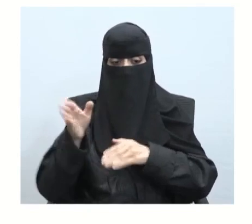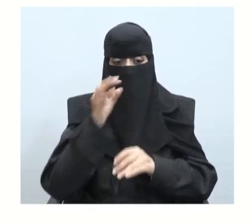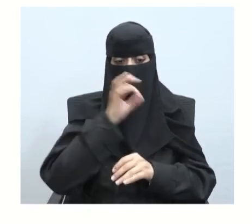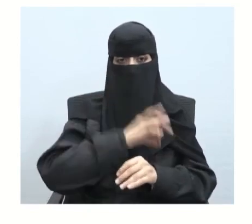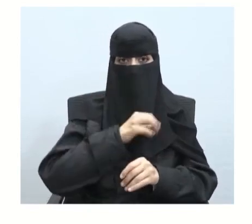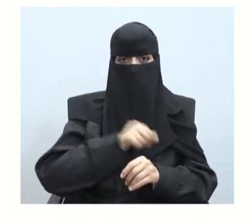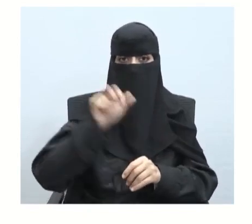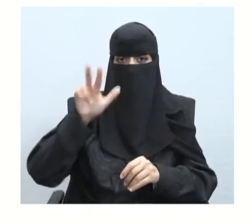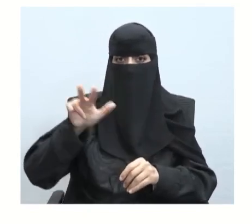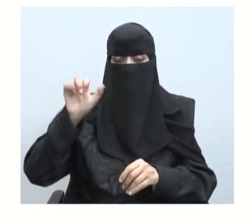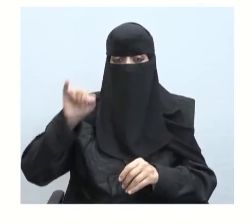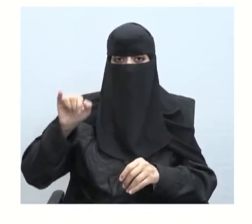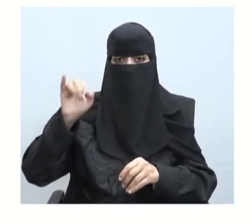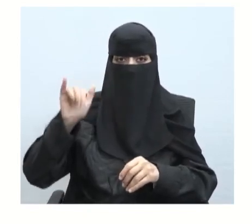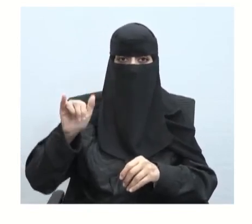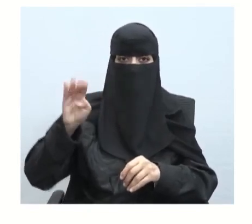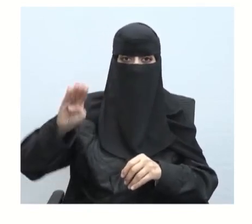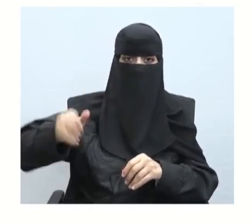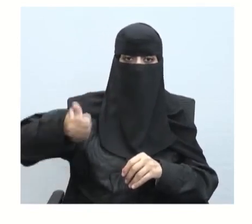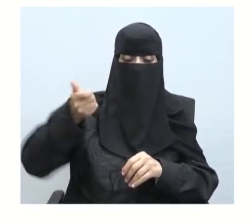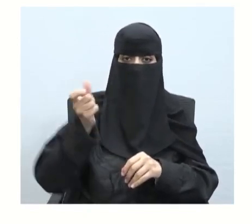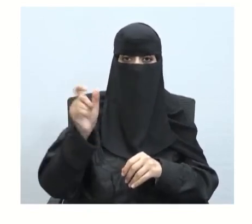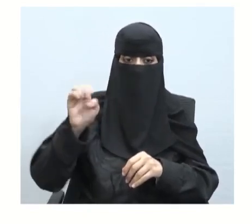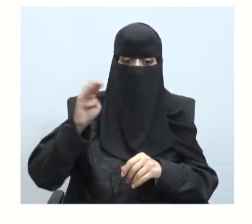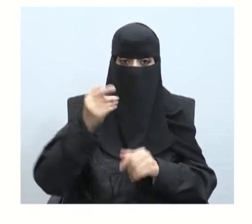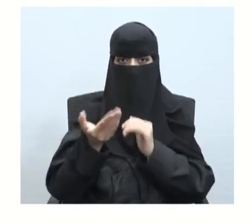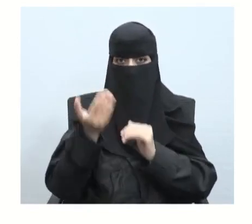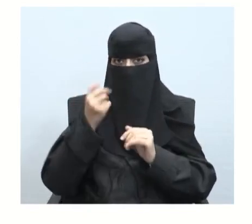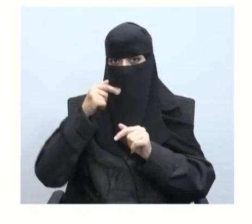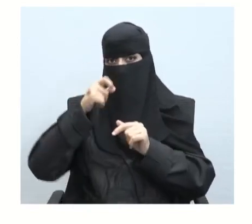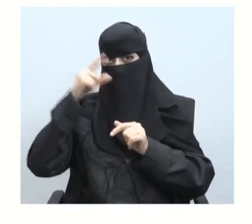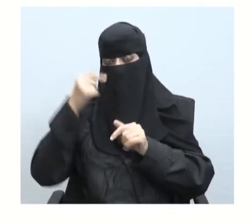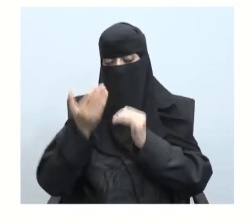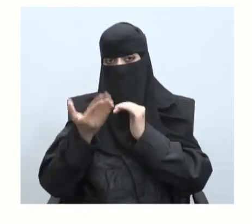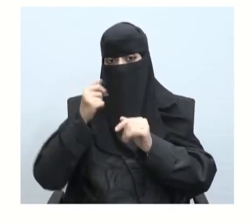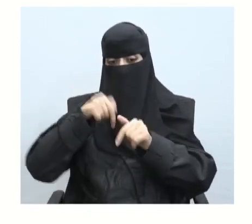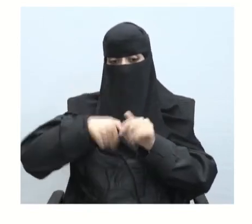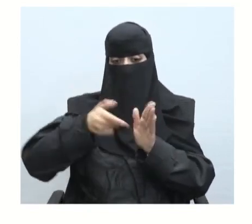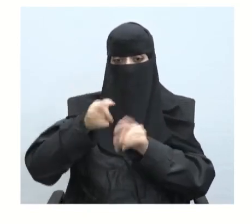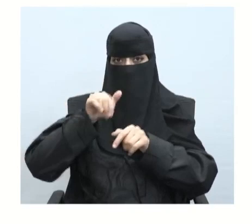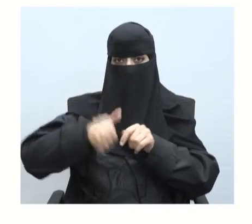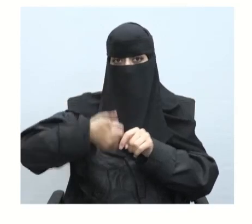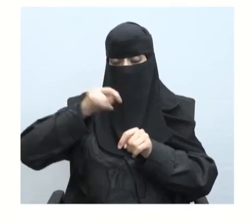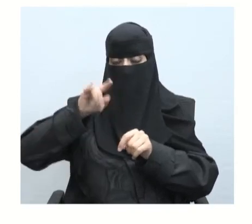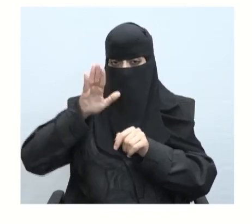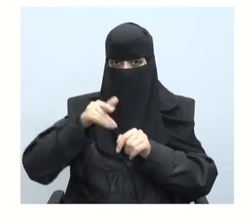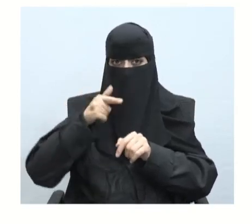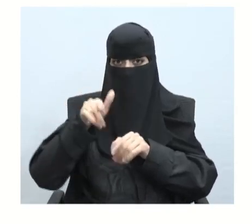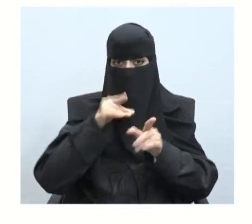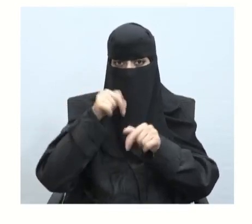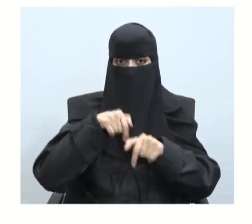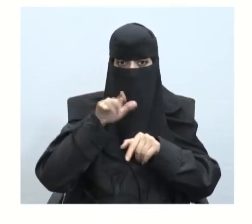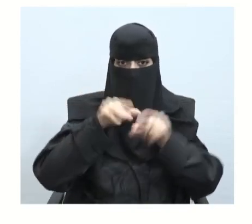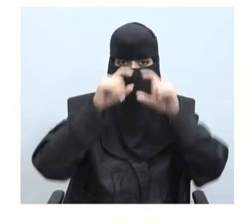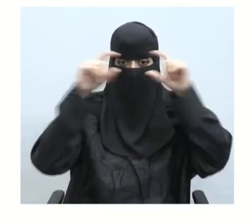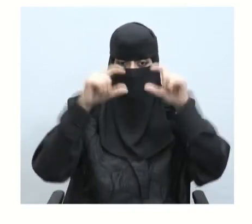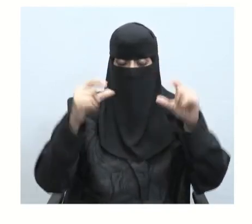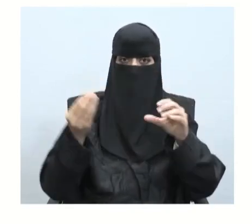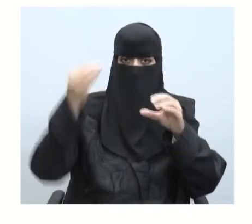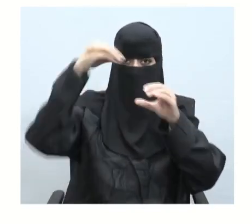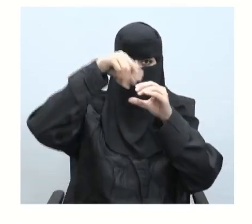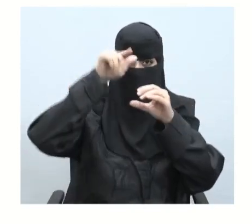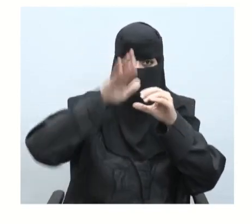ذكرت ايضا ترجع مره ثانيه لقناه عين وتعيد درس الالات ستجد هناك ايضا خرائط ضمنيه